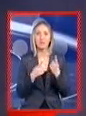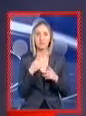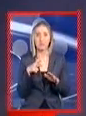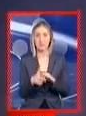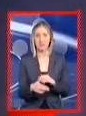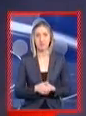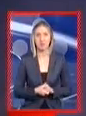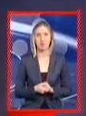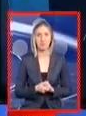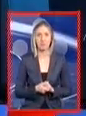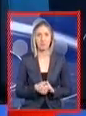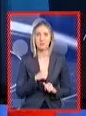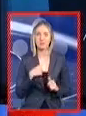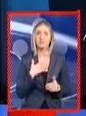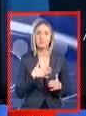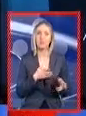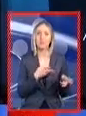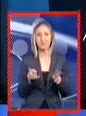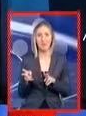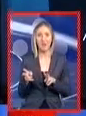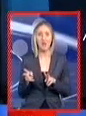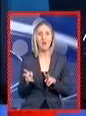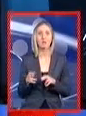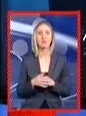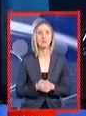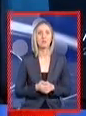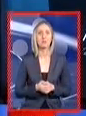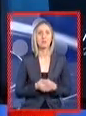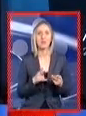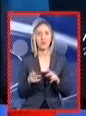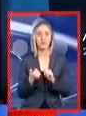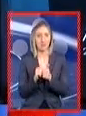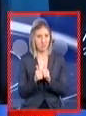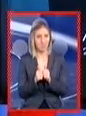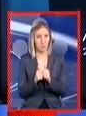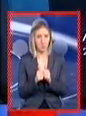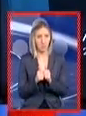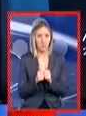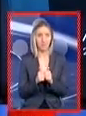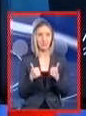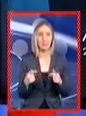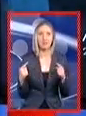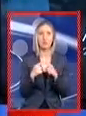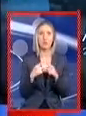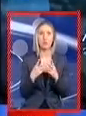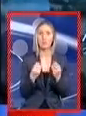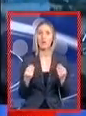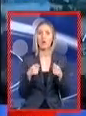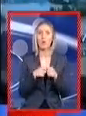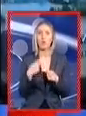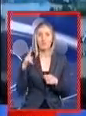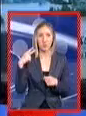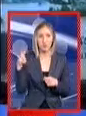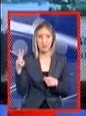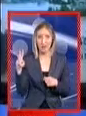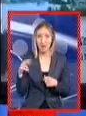završi? Ja bih samo hteo da se vratim i na ove spotove. Danas su nas kontaktirali i mnogi klubovi iz inostranstva. Tako